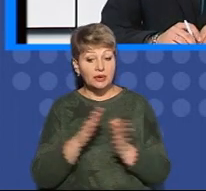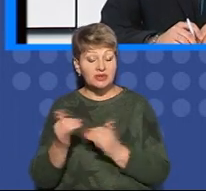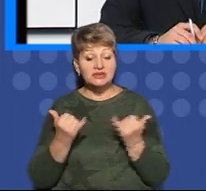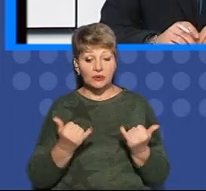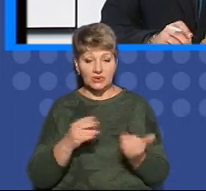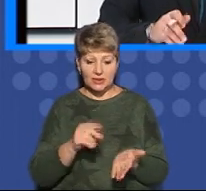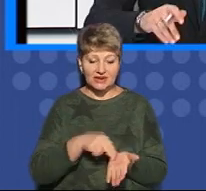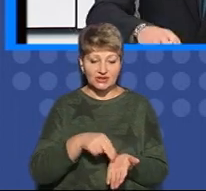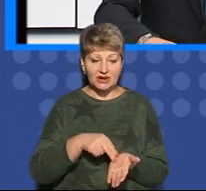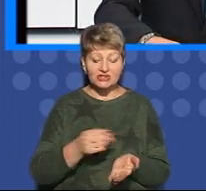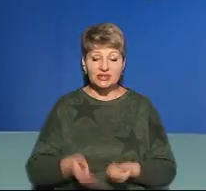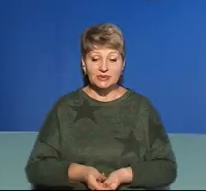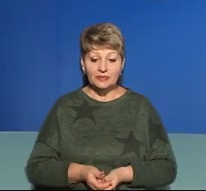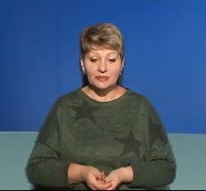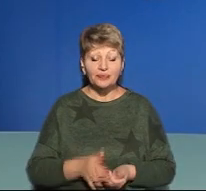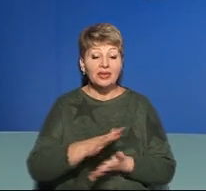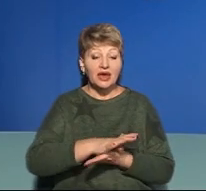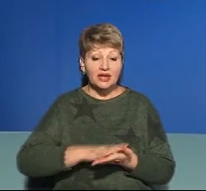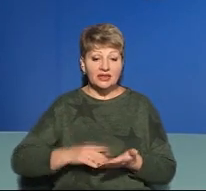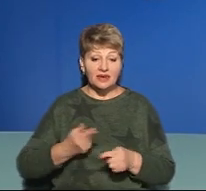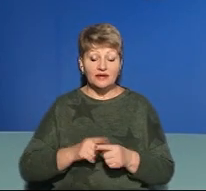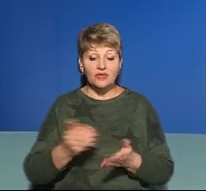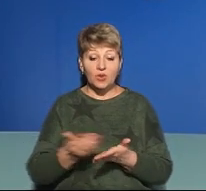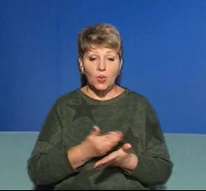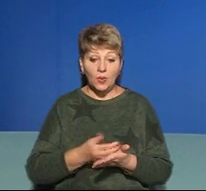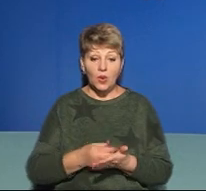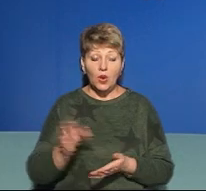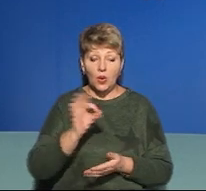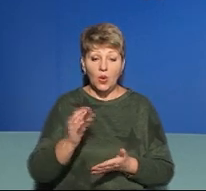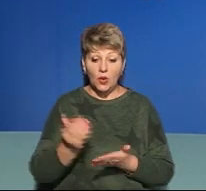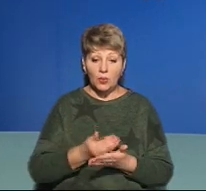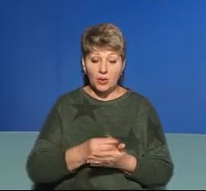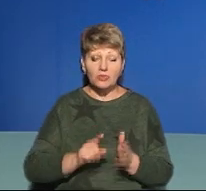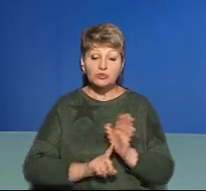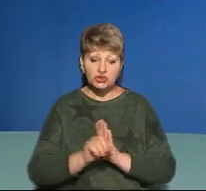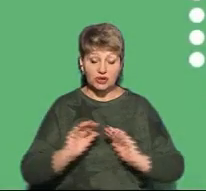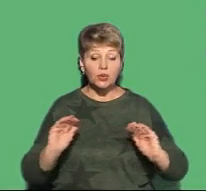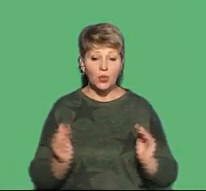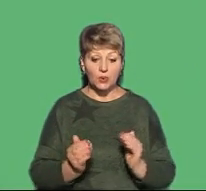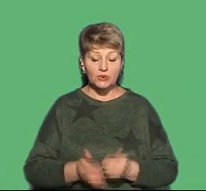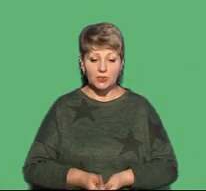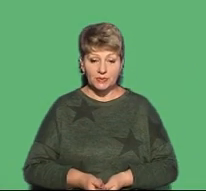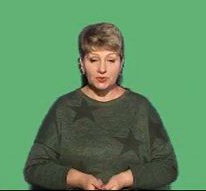на Черкащині? Далі в ефірі Суспільного промену новини. Спочатку коротко.